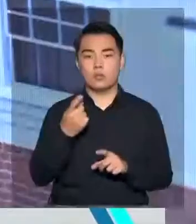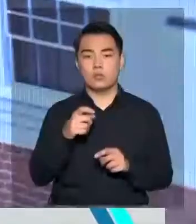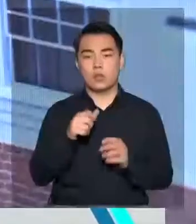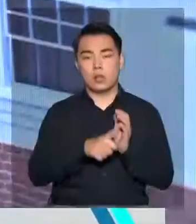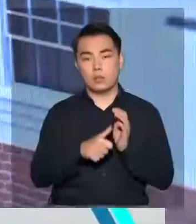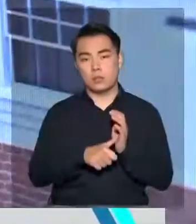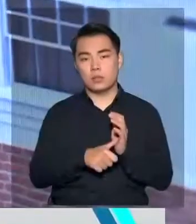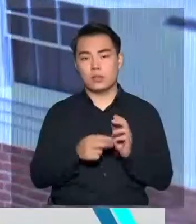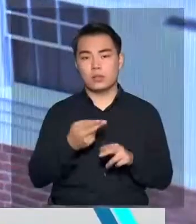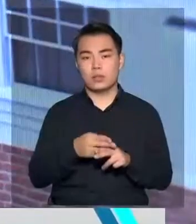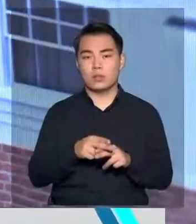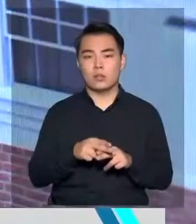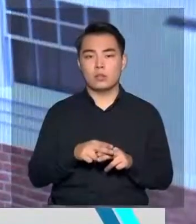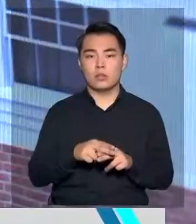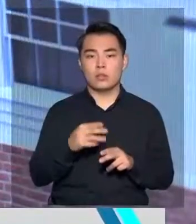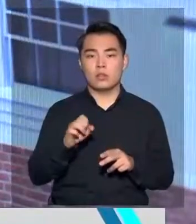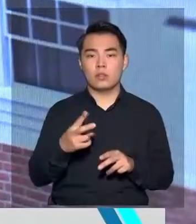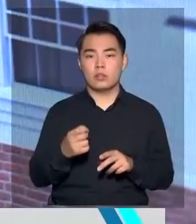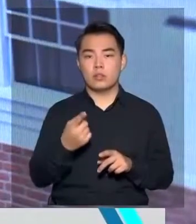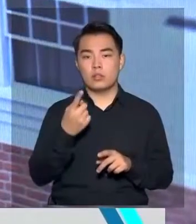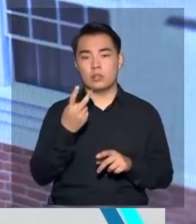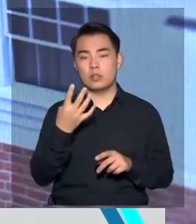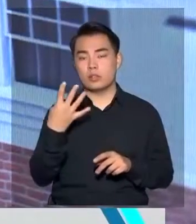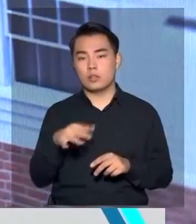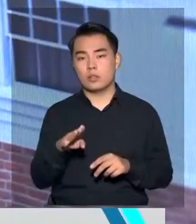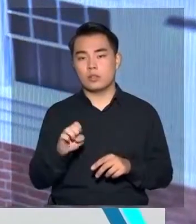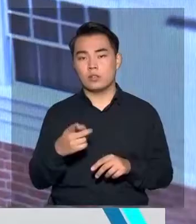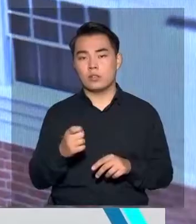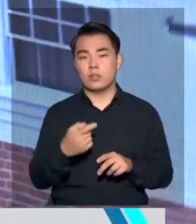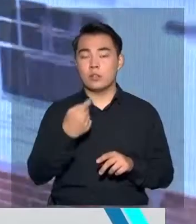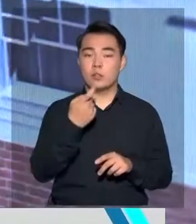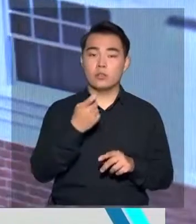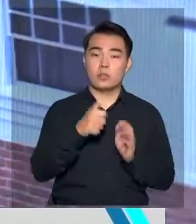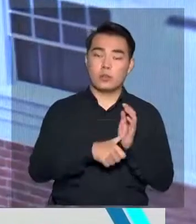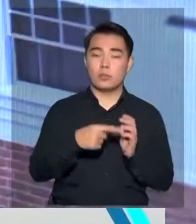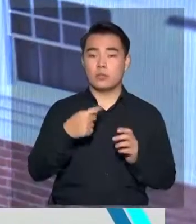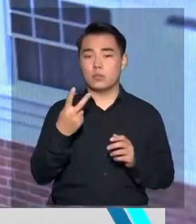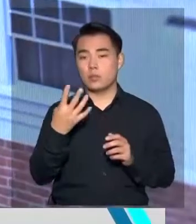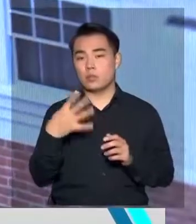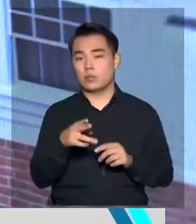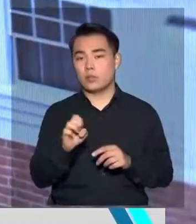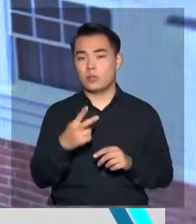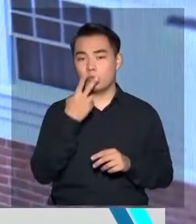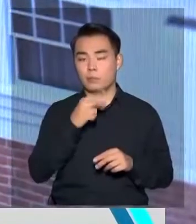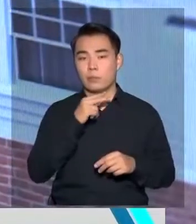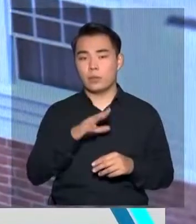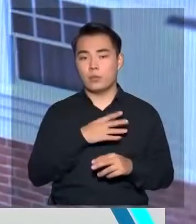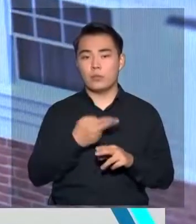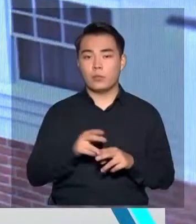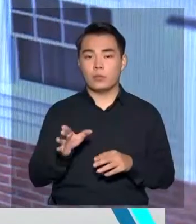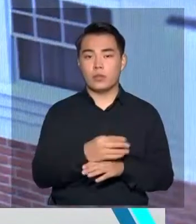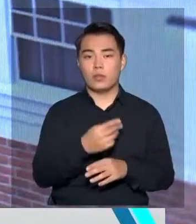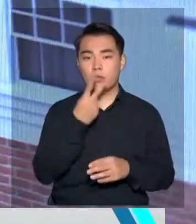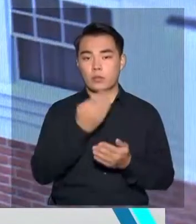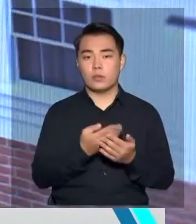160 теңгемен 240 теңге 160 000 теңгемен 240 000 теңгенің арасында қарастырған болатынбыз. Қазір сол